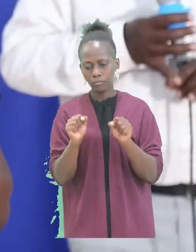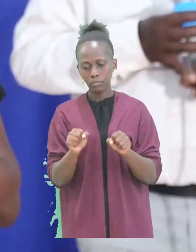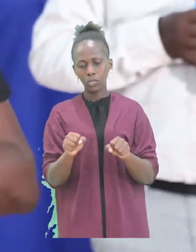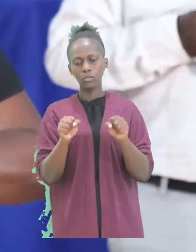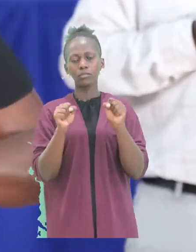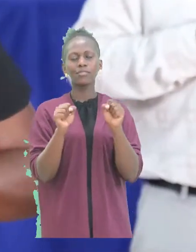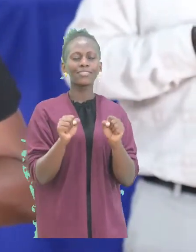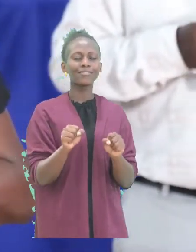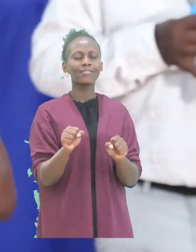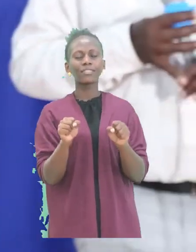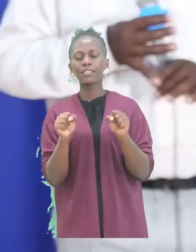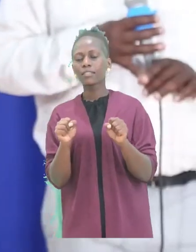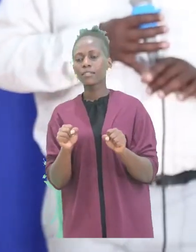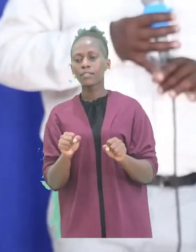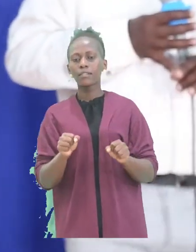waweza,